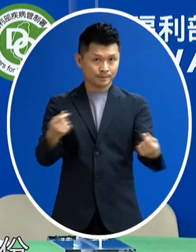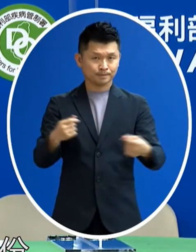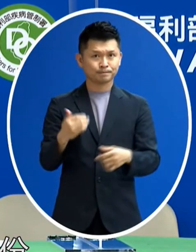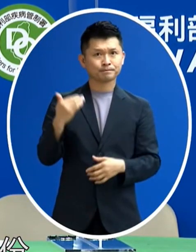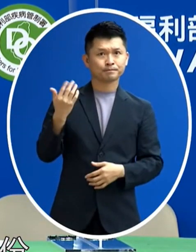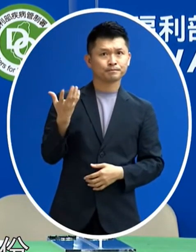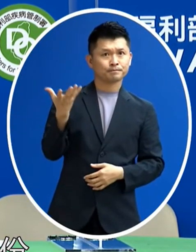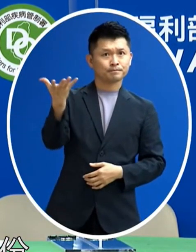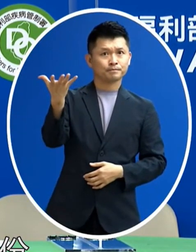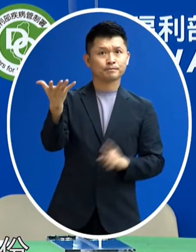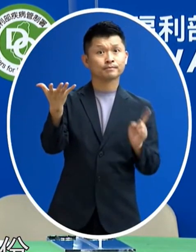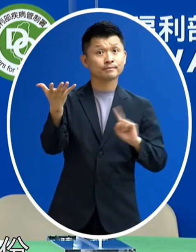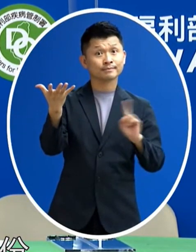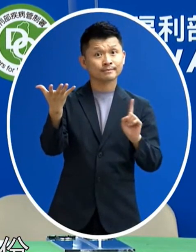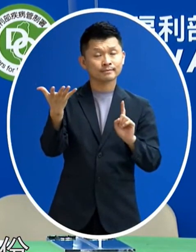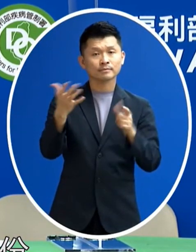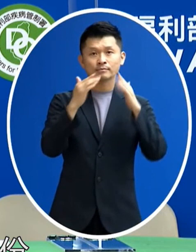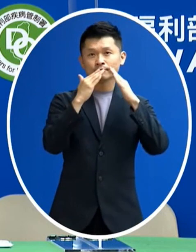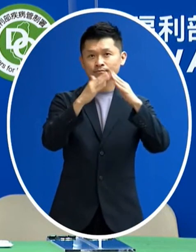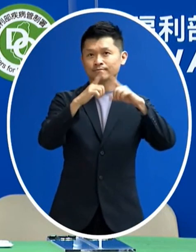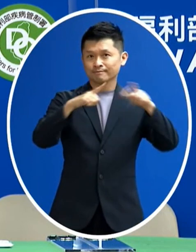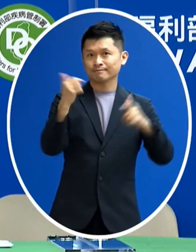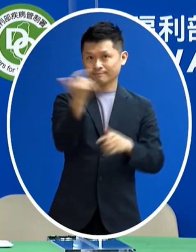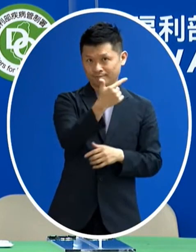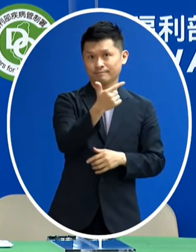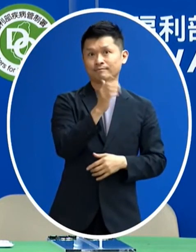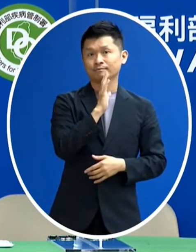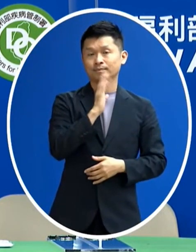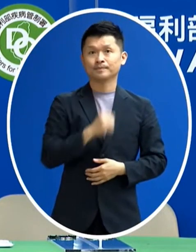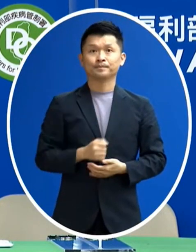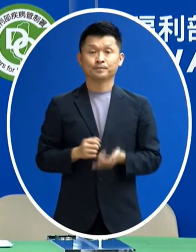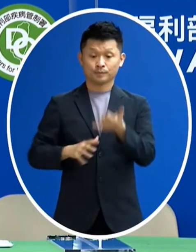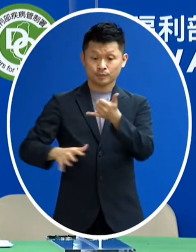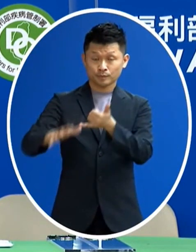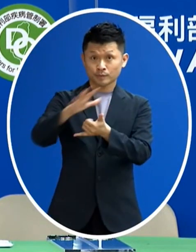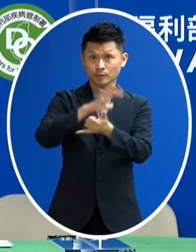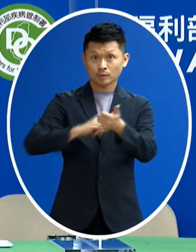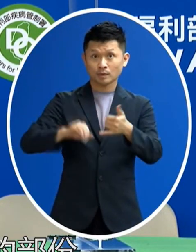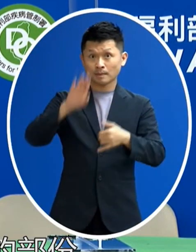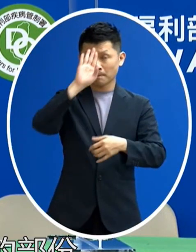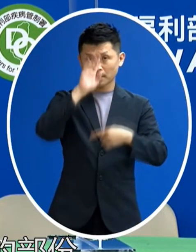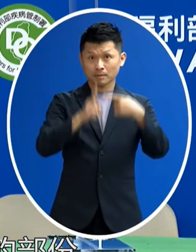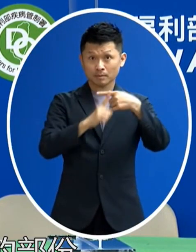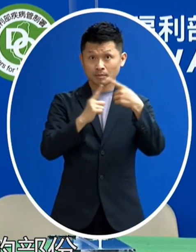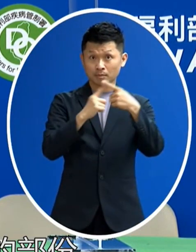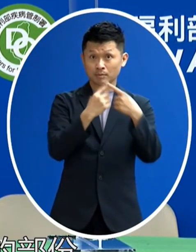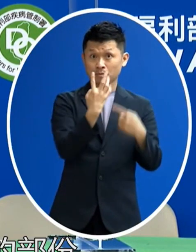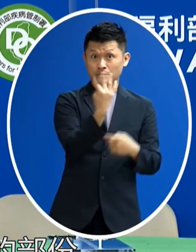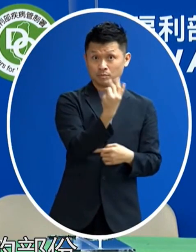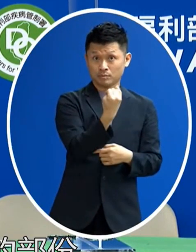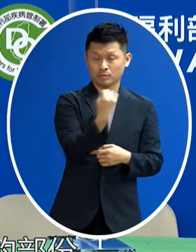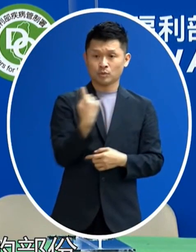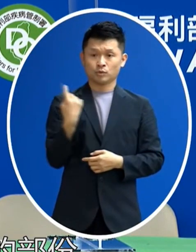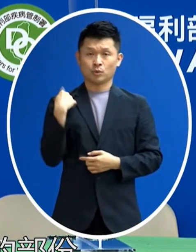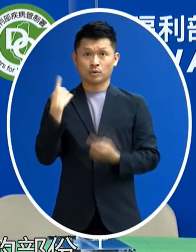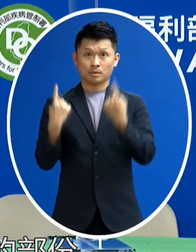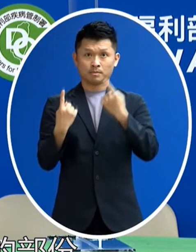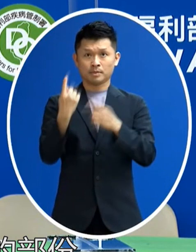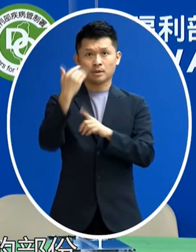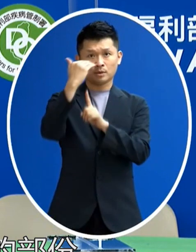较高的还是在六都的部分。那今天整体全国的一个病例数是比昨天下降